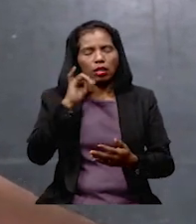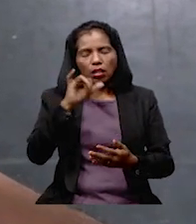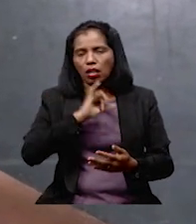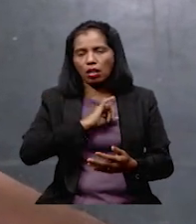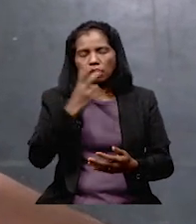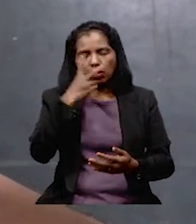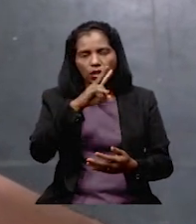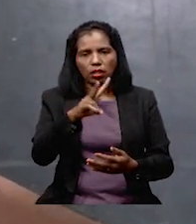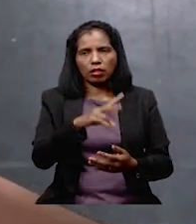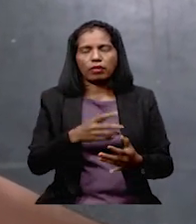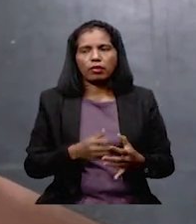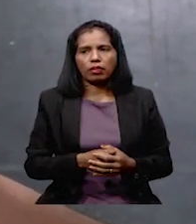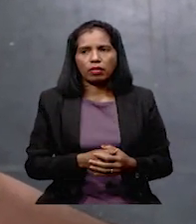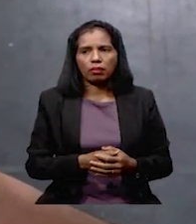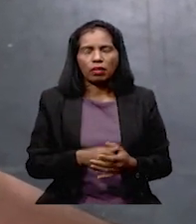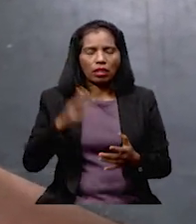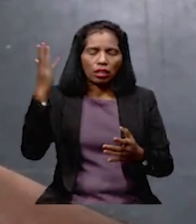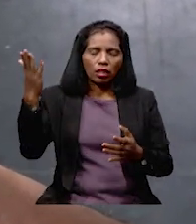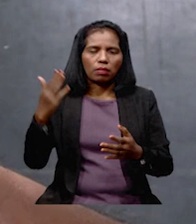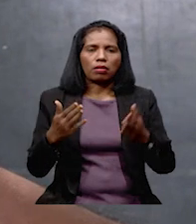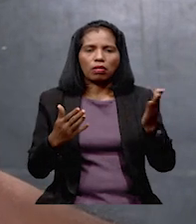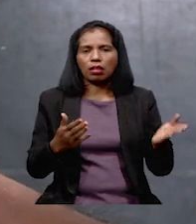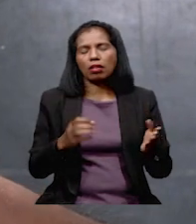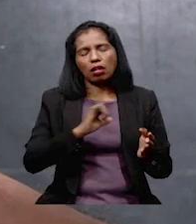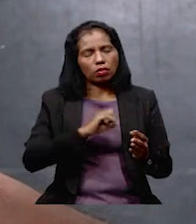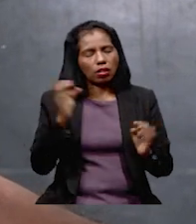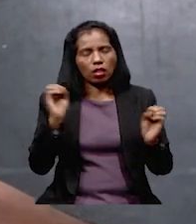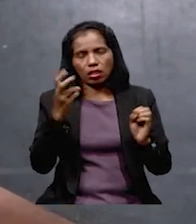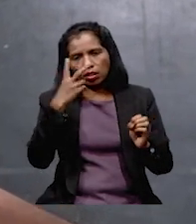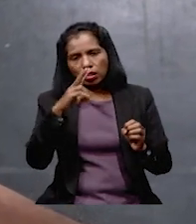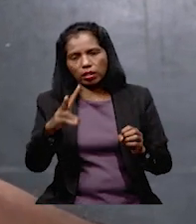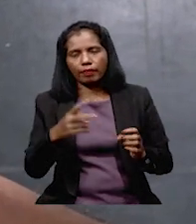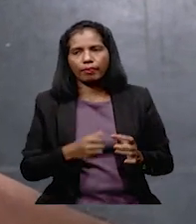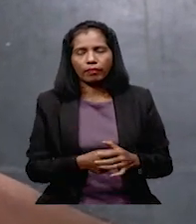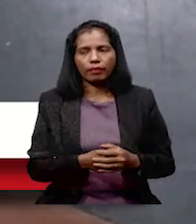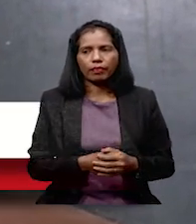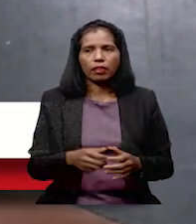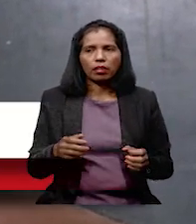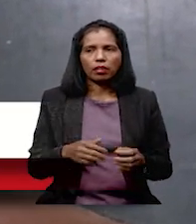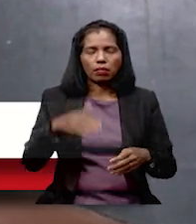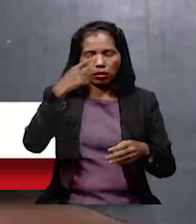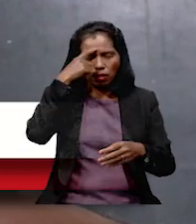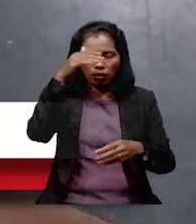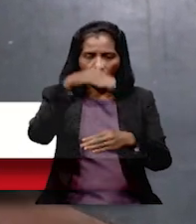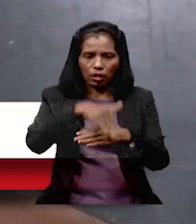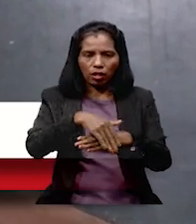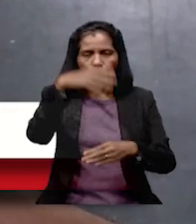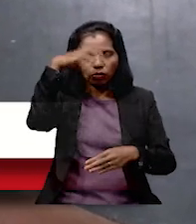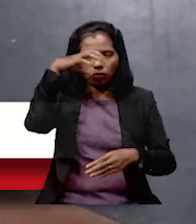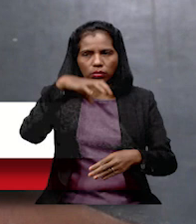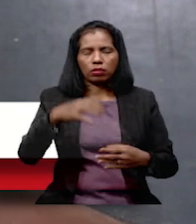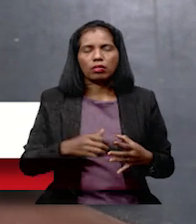do kusi karai kliuta malu seleten nai be ami mame tu nakuntiana uran mos